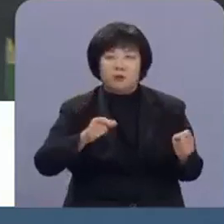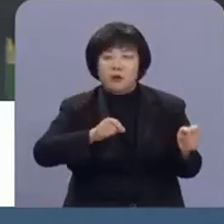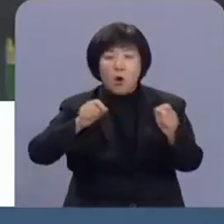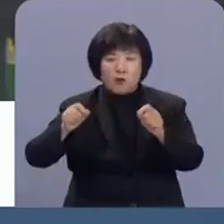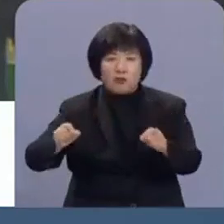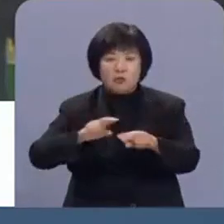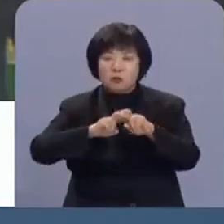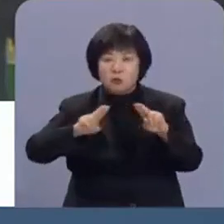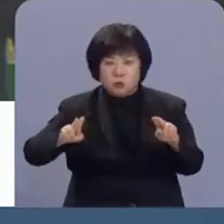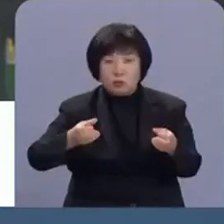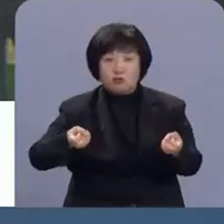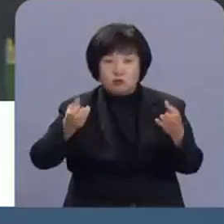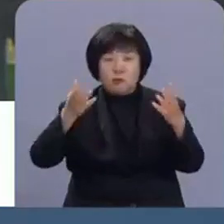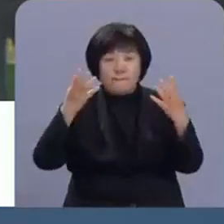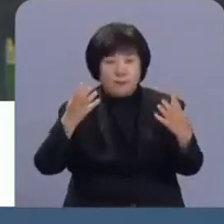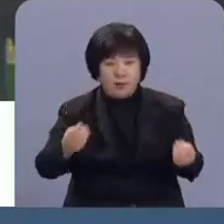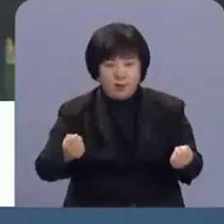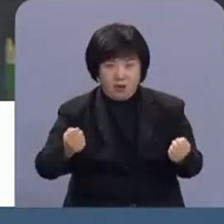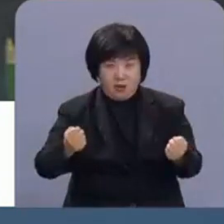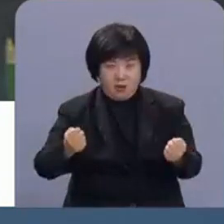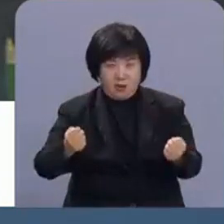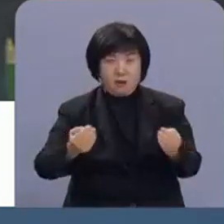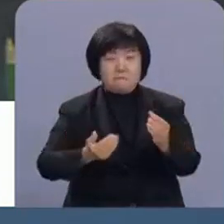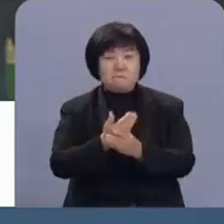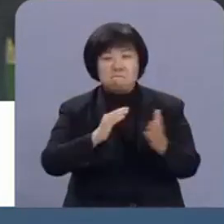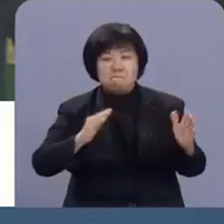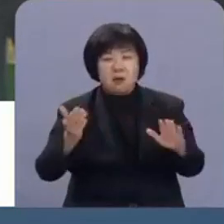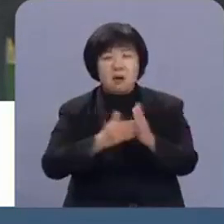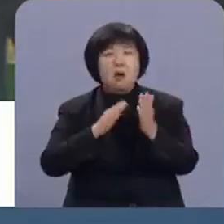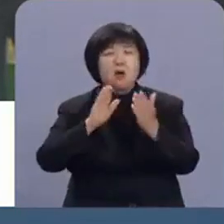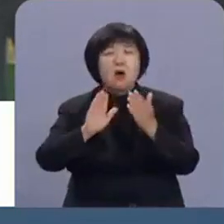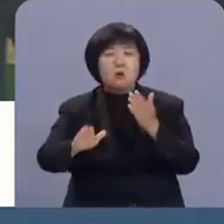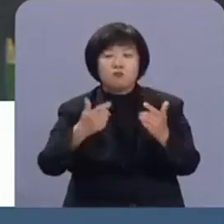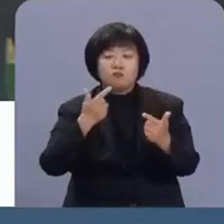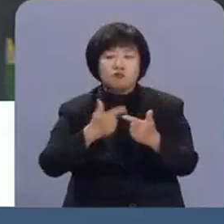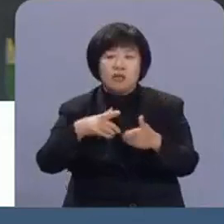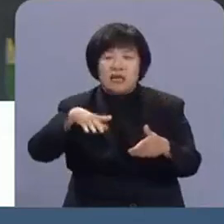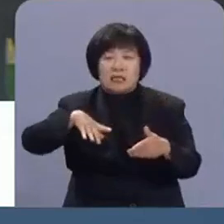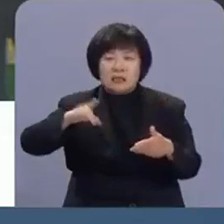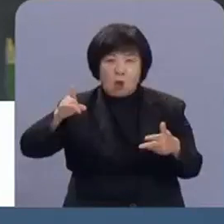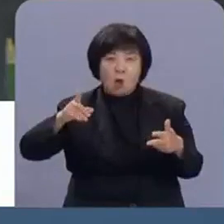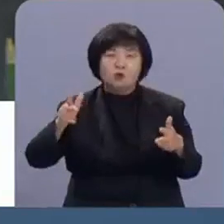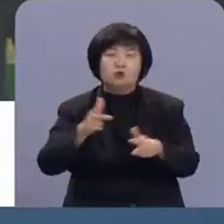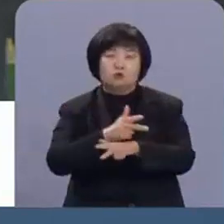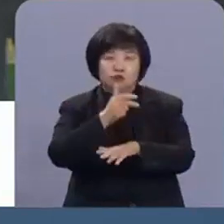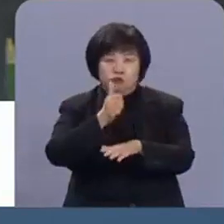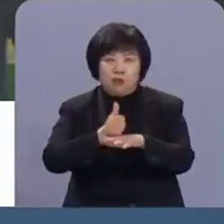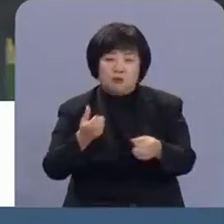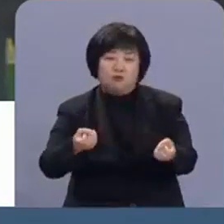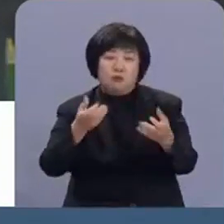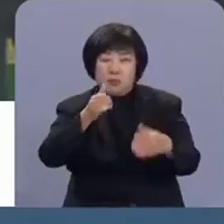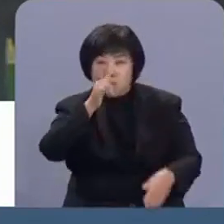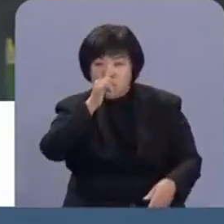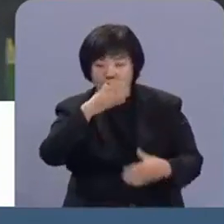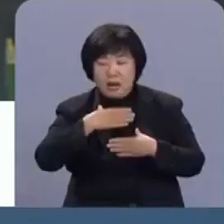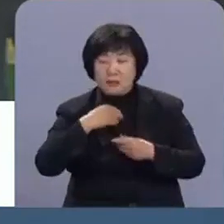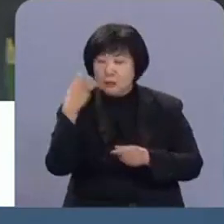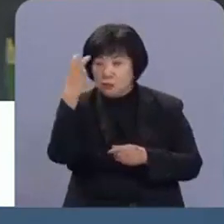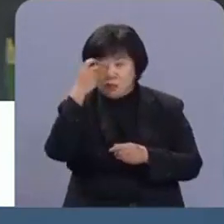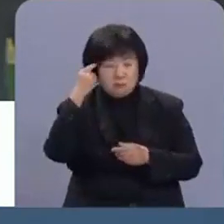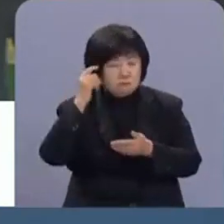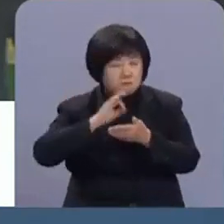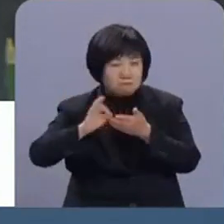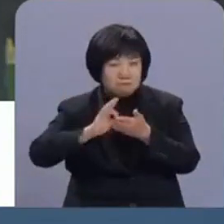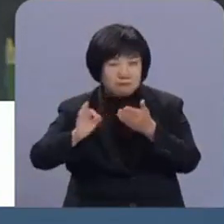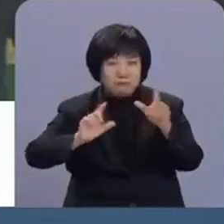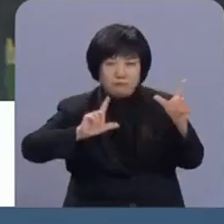많았습니다. 참사 이후 첫 주말 축제가 부산에서도 열리는데요. 어느 때보다 안전 관리에 신경을 쓰는 모습입니다.